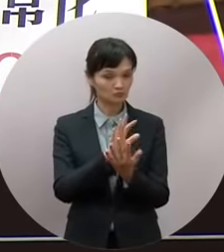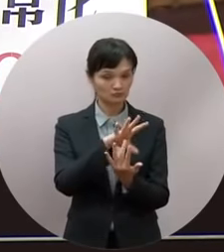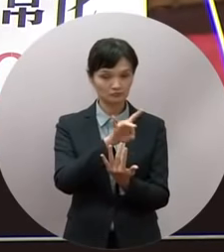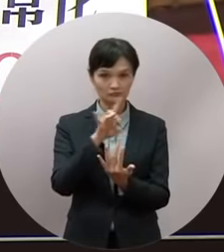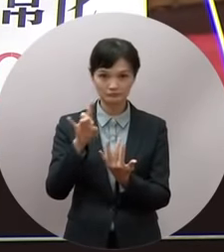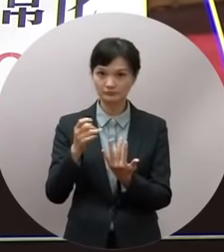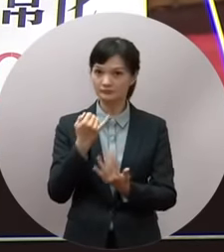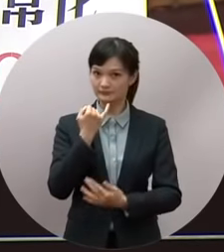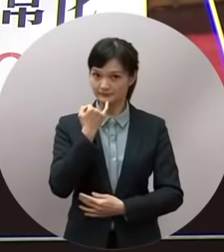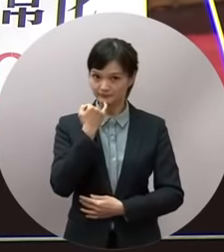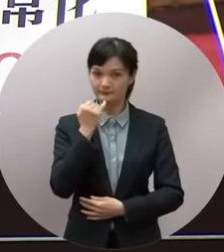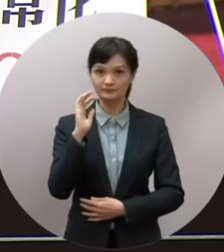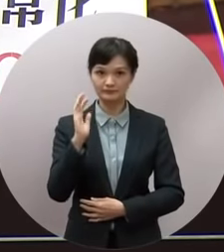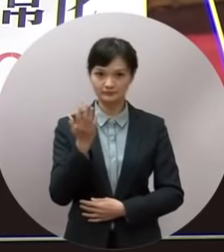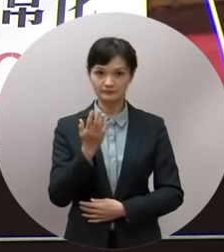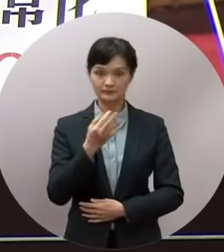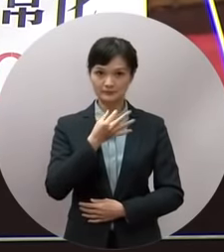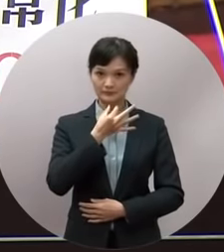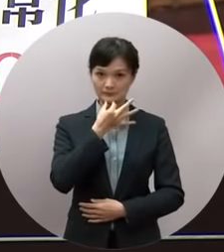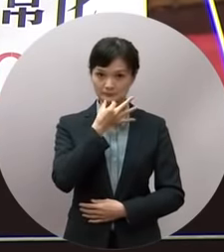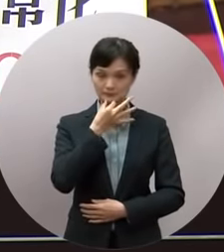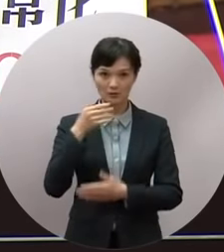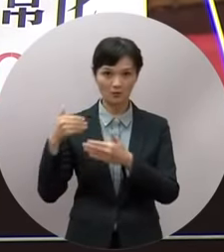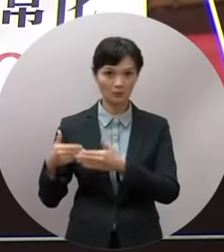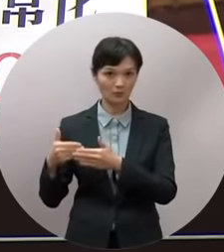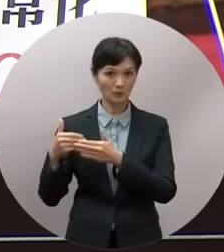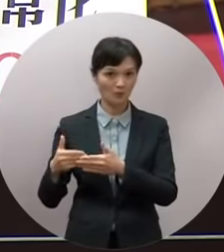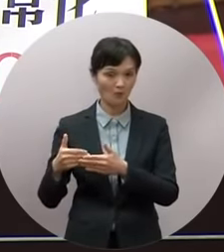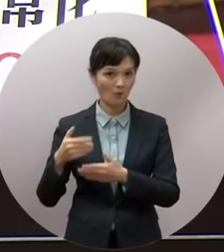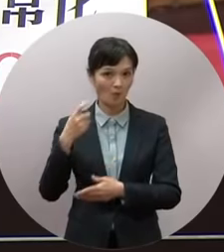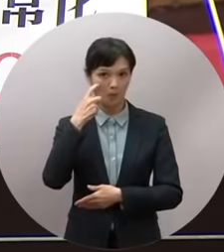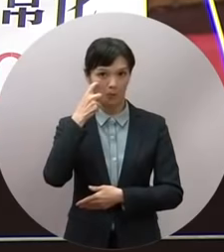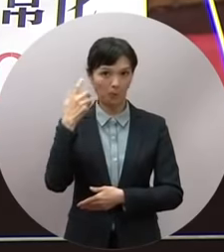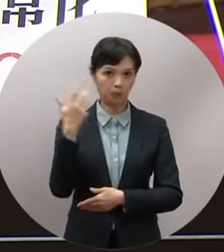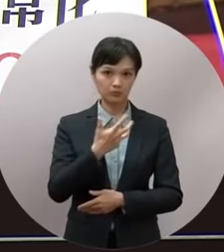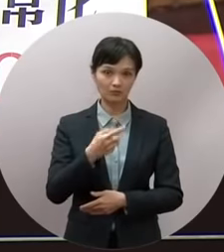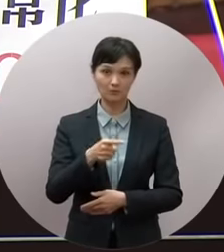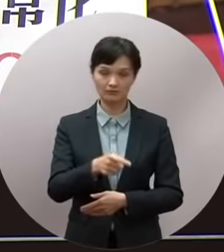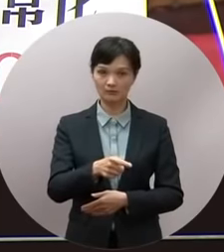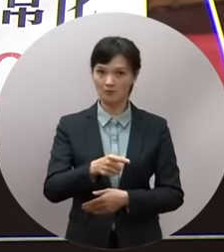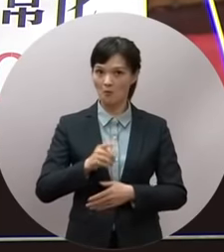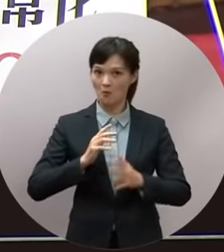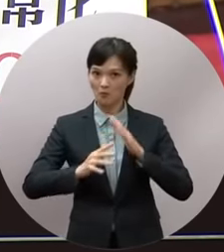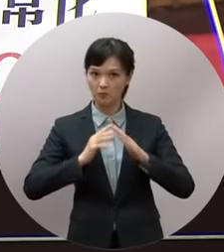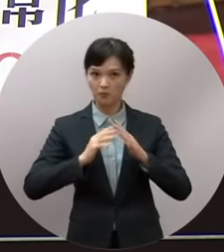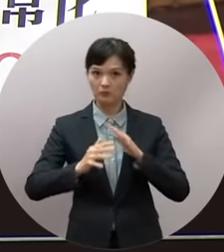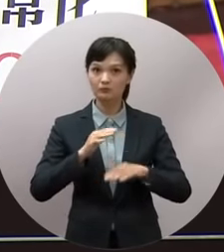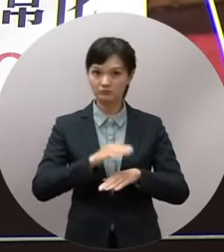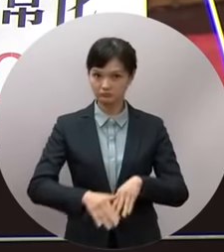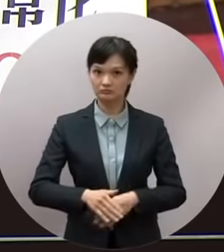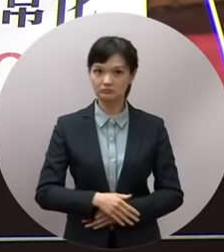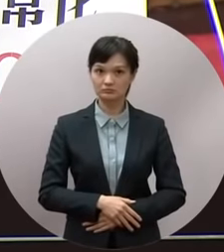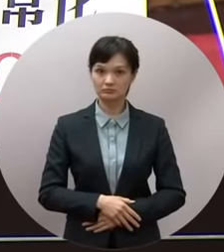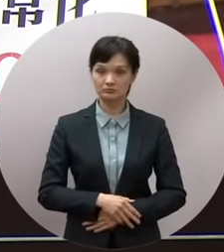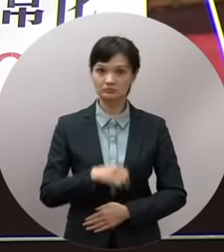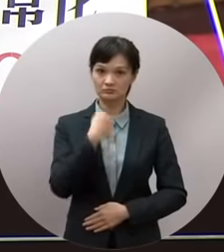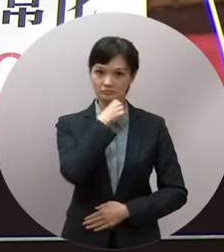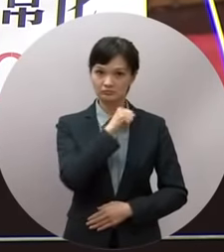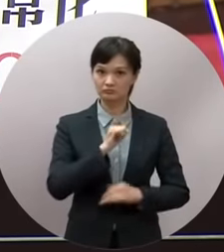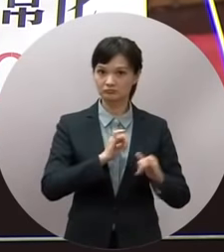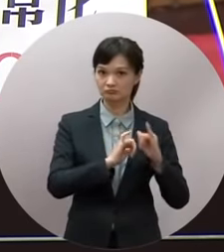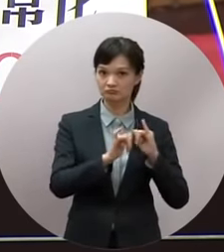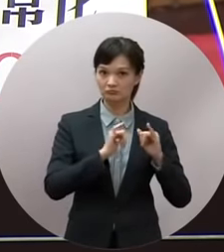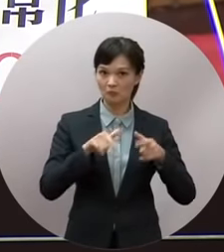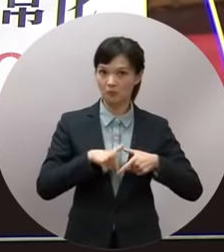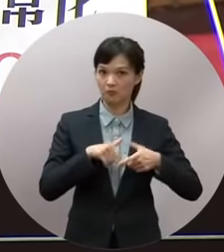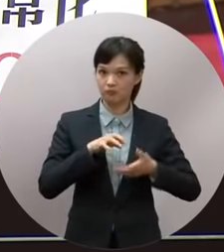来中共越来越明目张胆地进行武吓，所以这个部分台湾社会人心